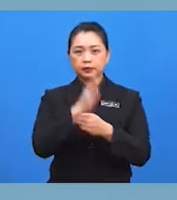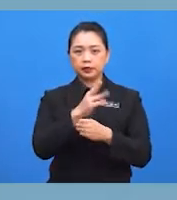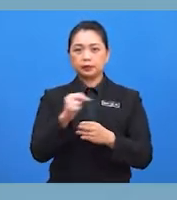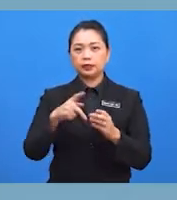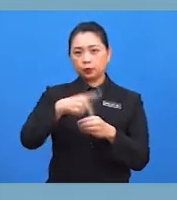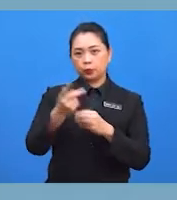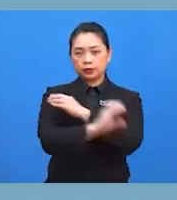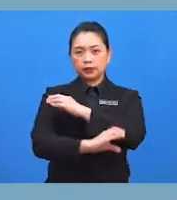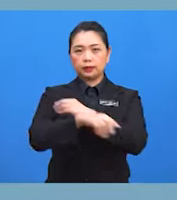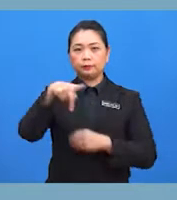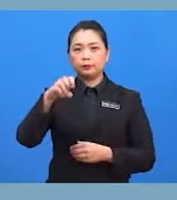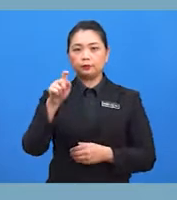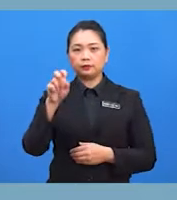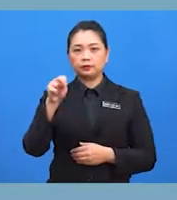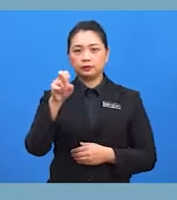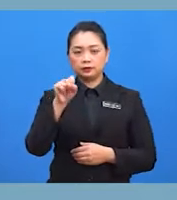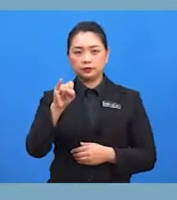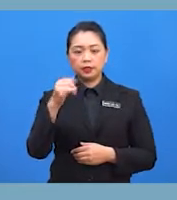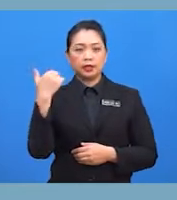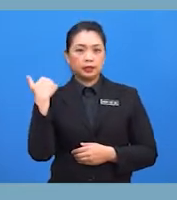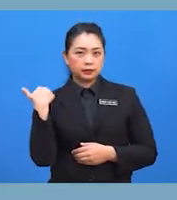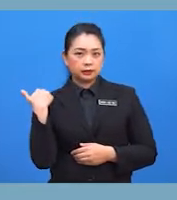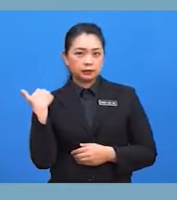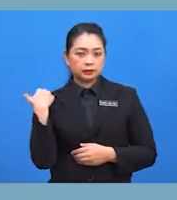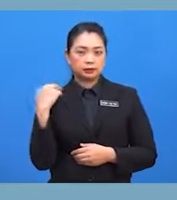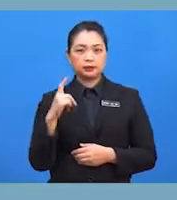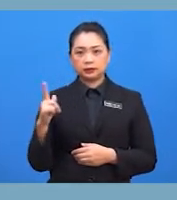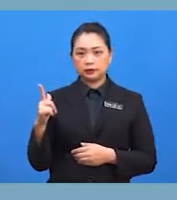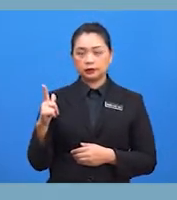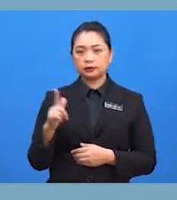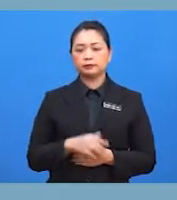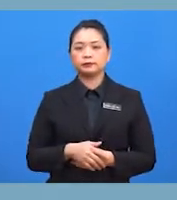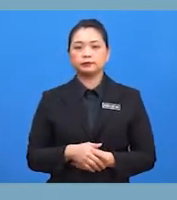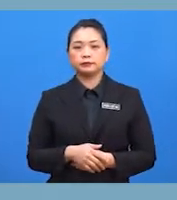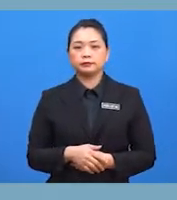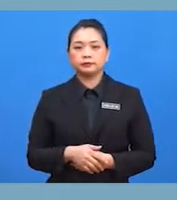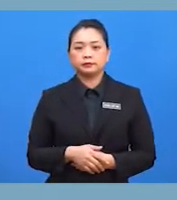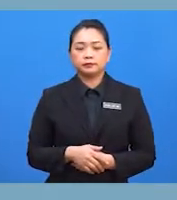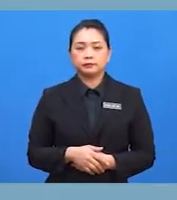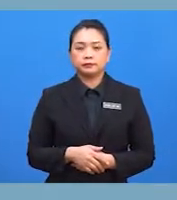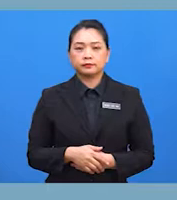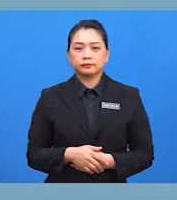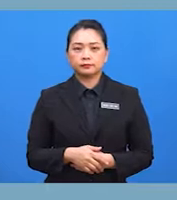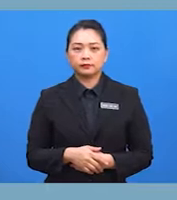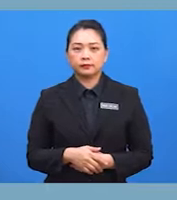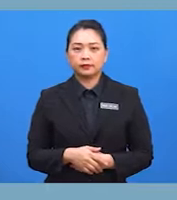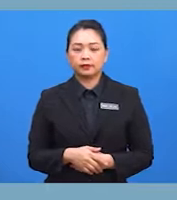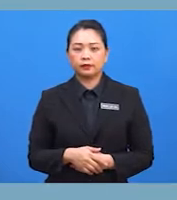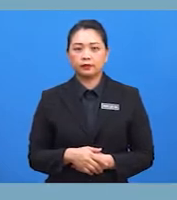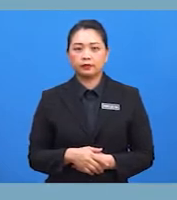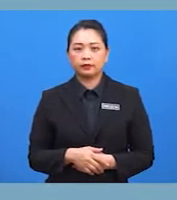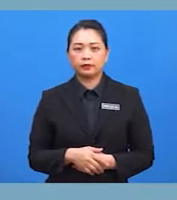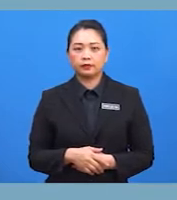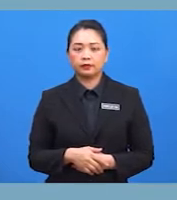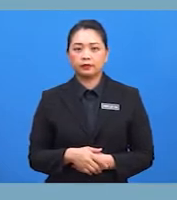potensi merupakan A. Lompang inflasi. B. Lompang deflasi. C.